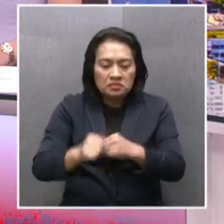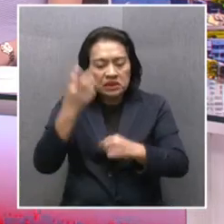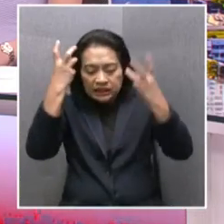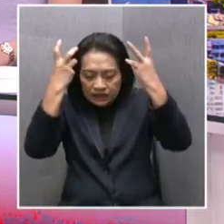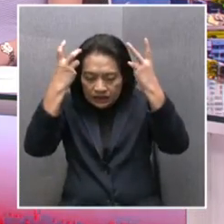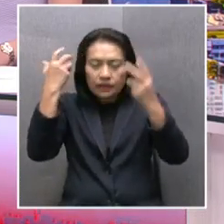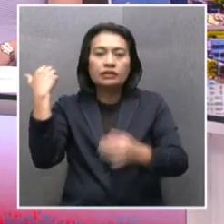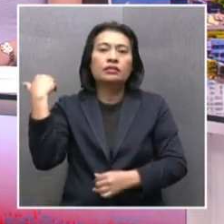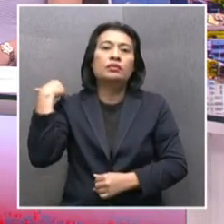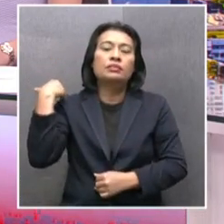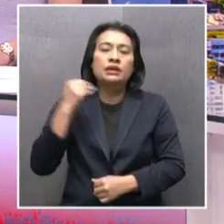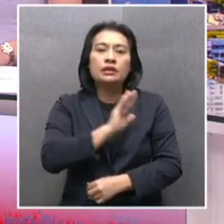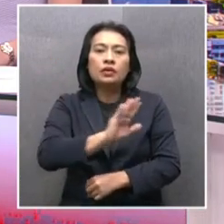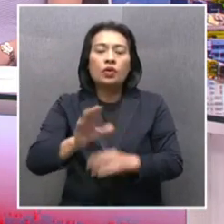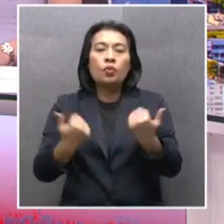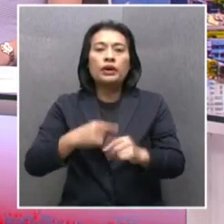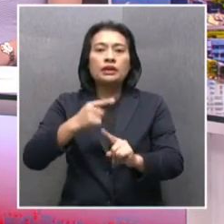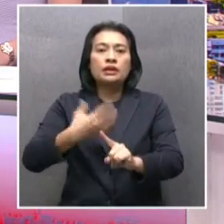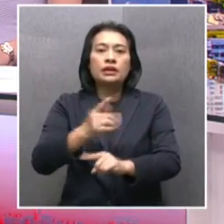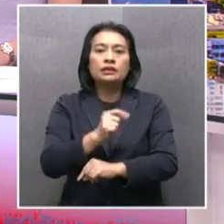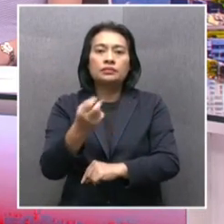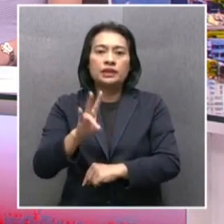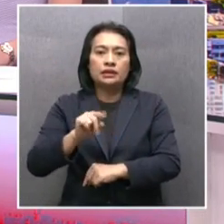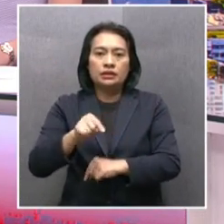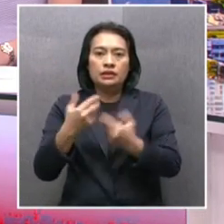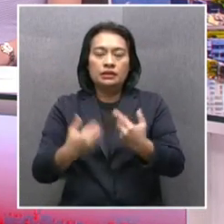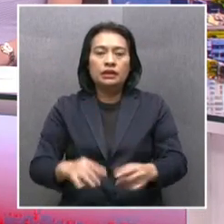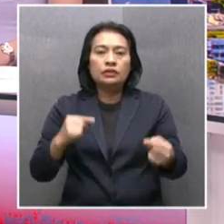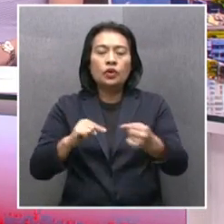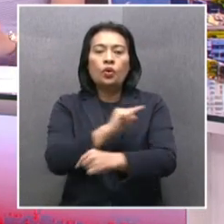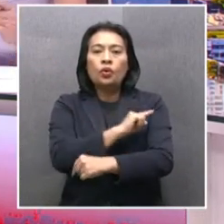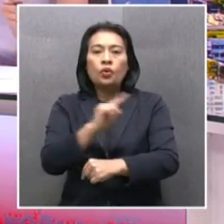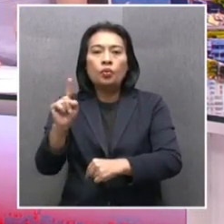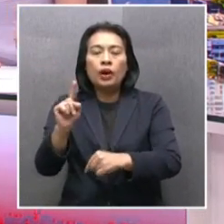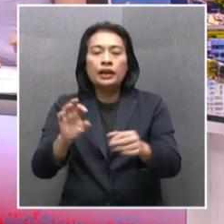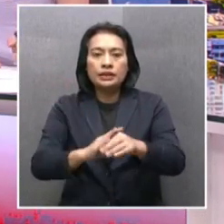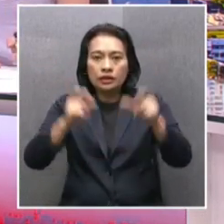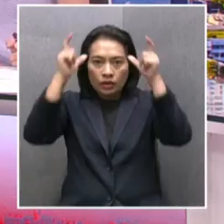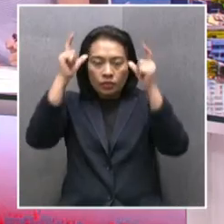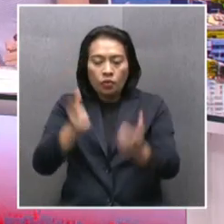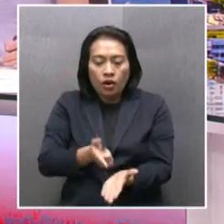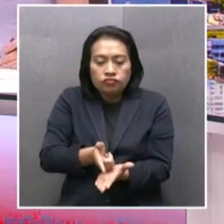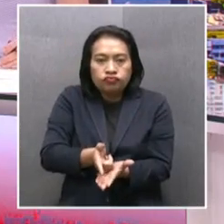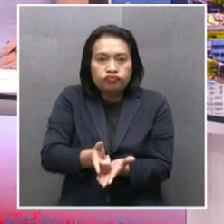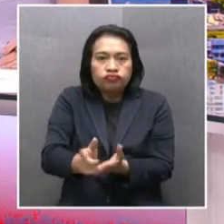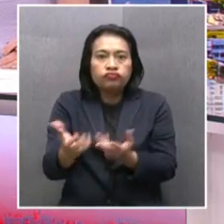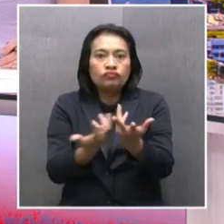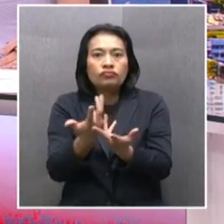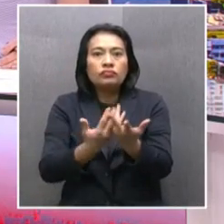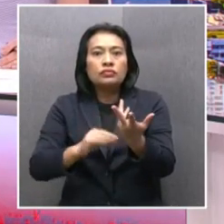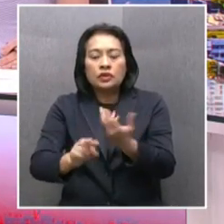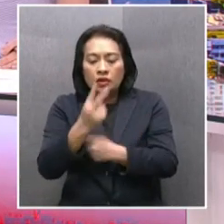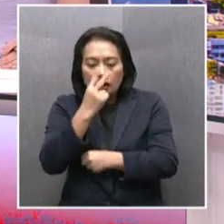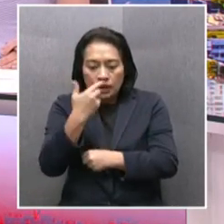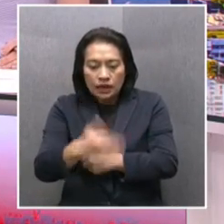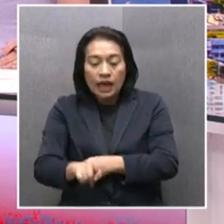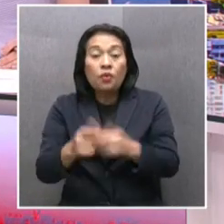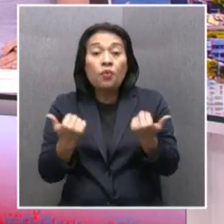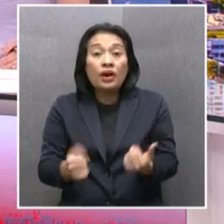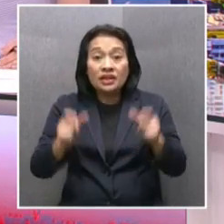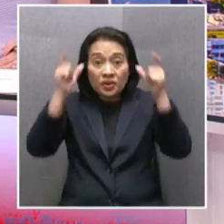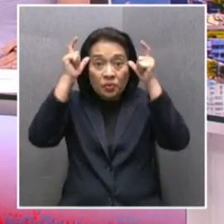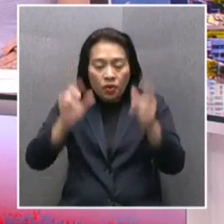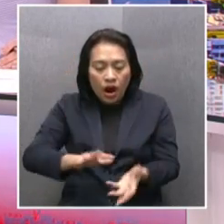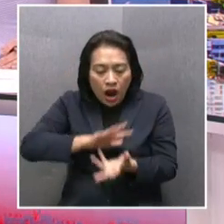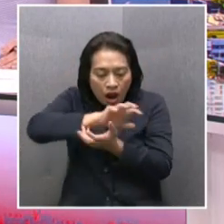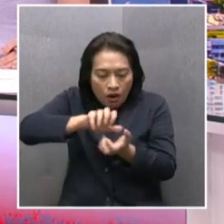นะคะคุณผู้ชมวันนี้17พฤษภาคมนอกเหนือจะเป็นวันพืชมงคลแล้วอย่างที่เห็นในเฮดไลน์นะคะพระโคเสียงทายก็เลือกที่จะกินหญ้าและเหล้